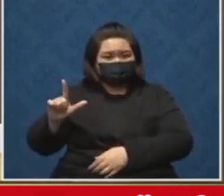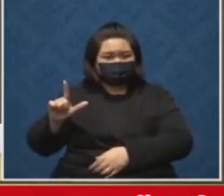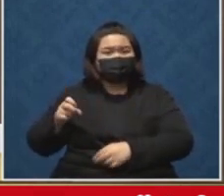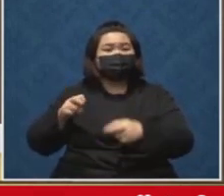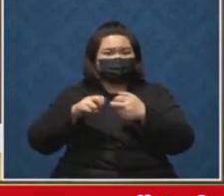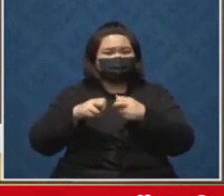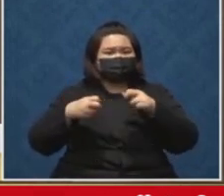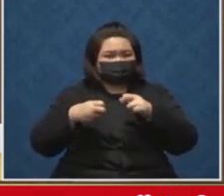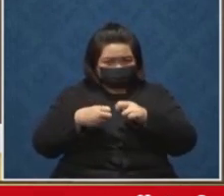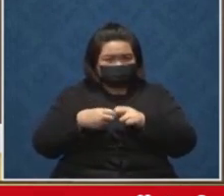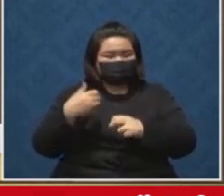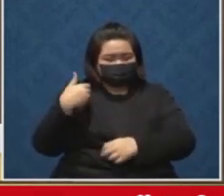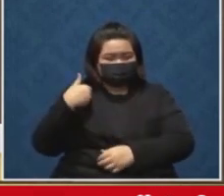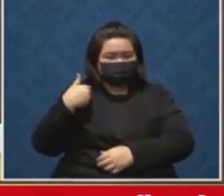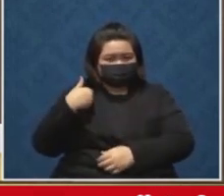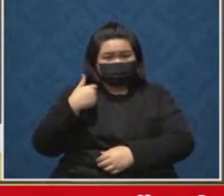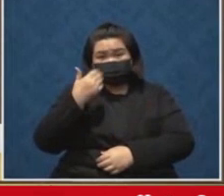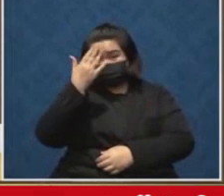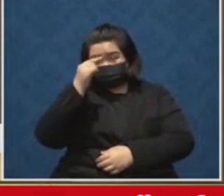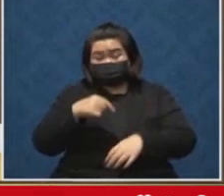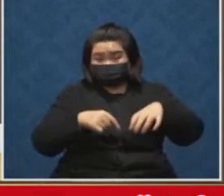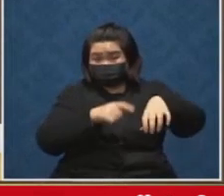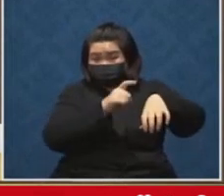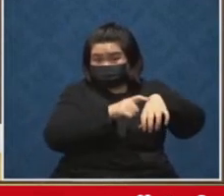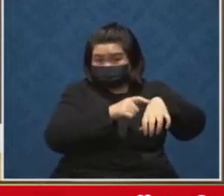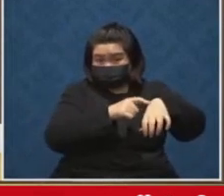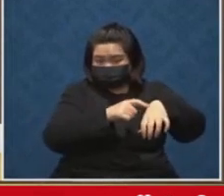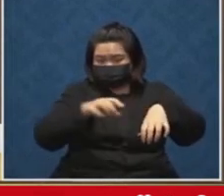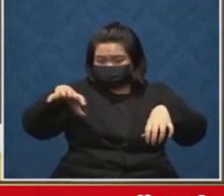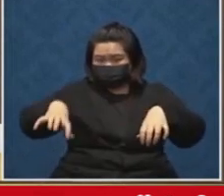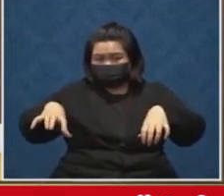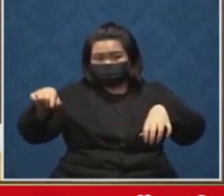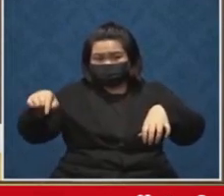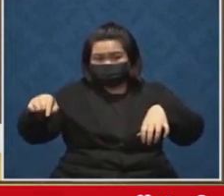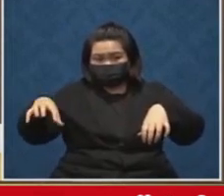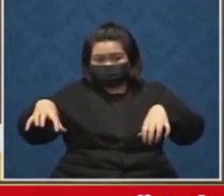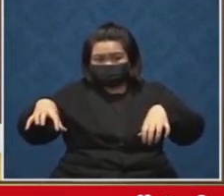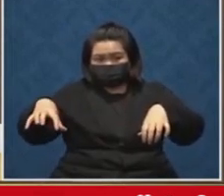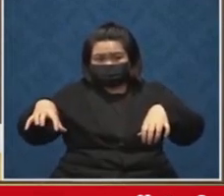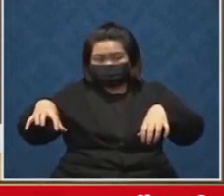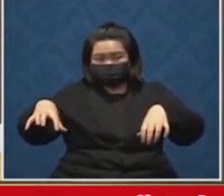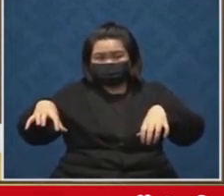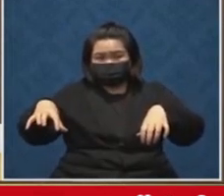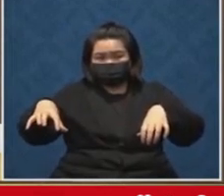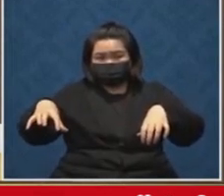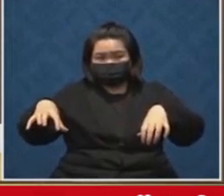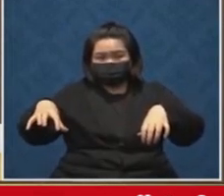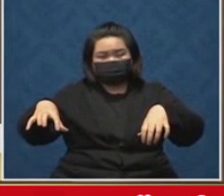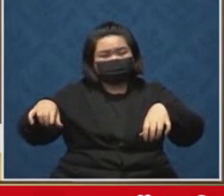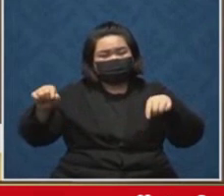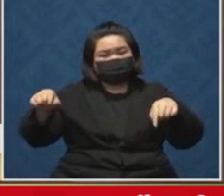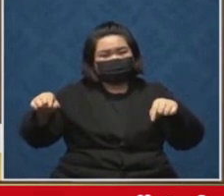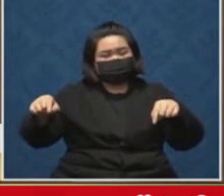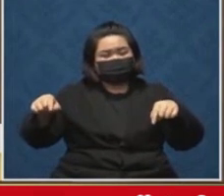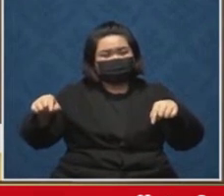หญ่ซึ่งอุทยานก็ดีซึ่งกรมป่าไม้ก็ดีไม่พยาย